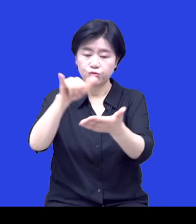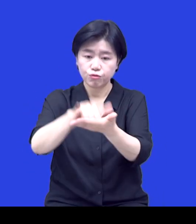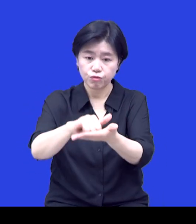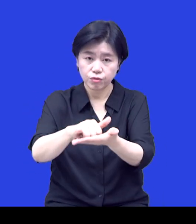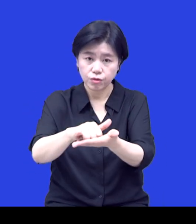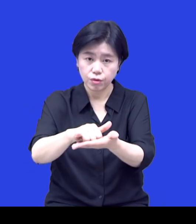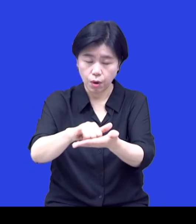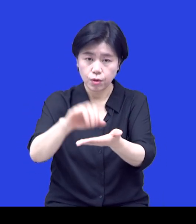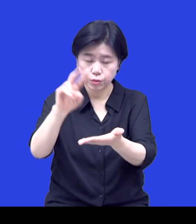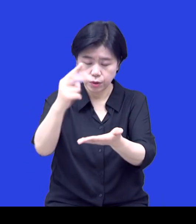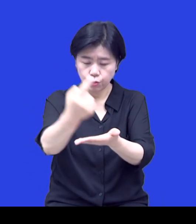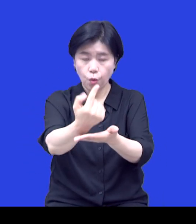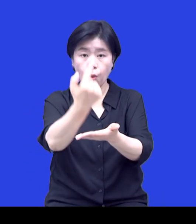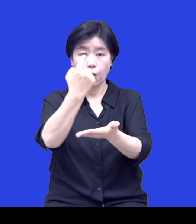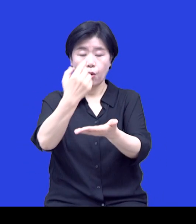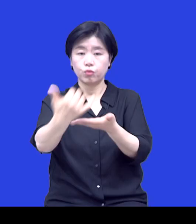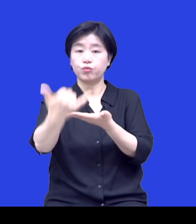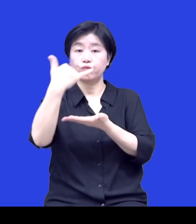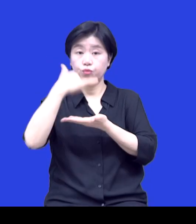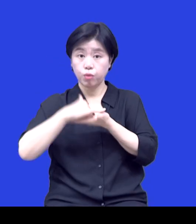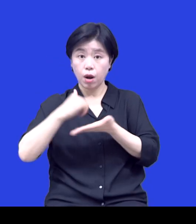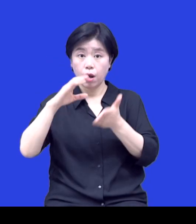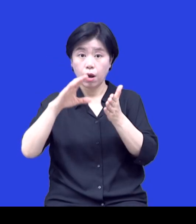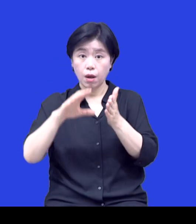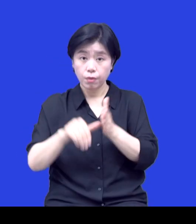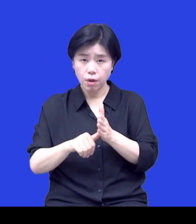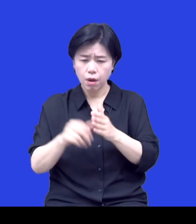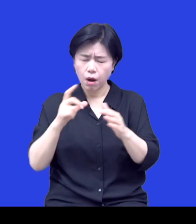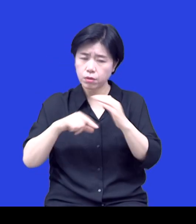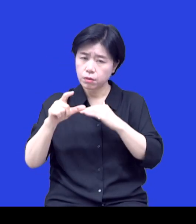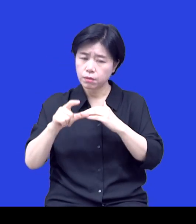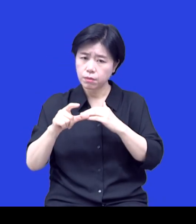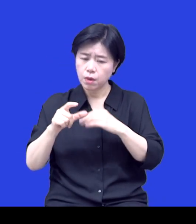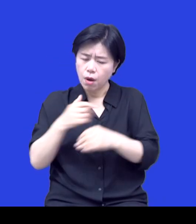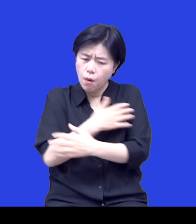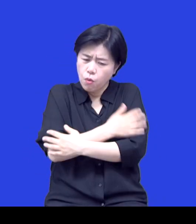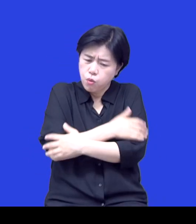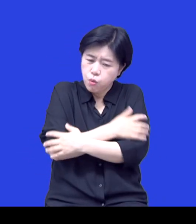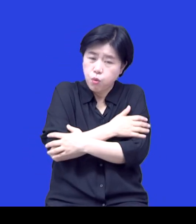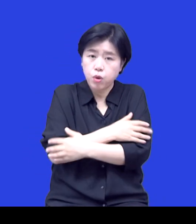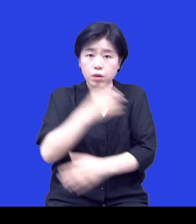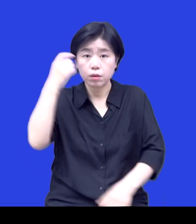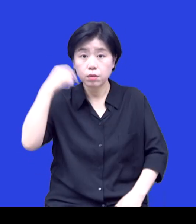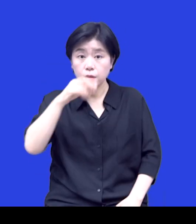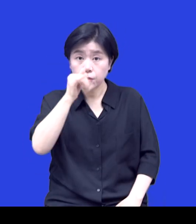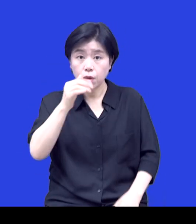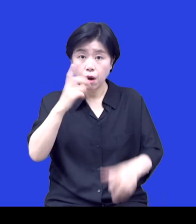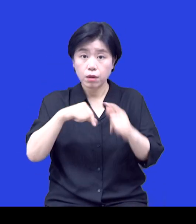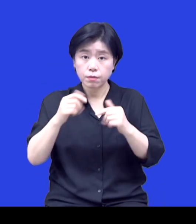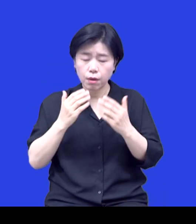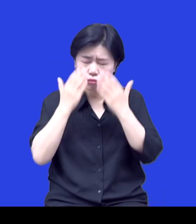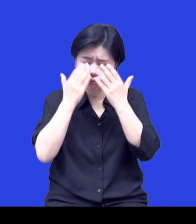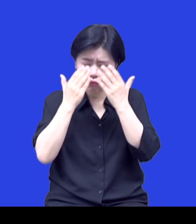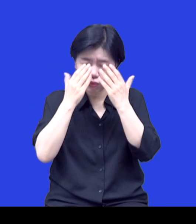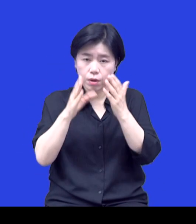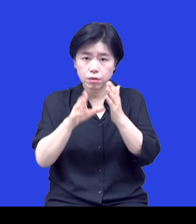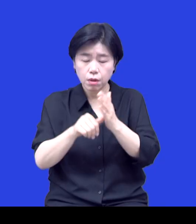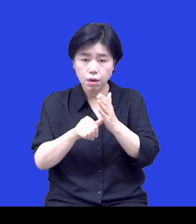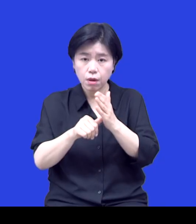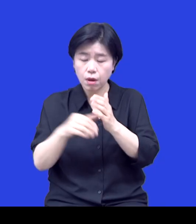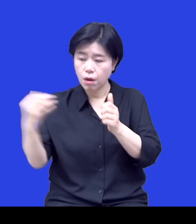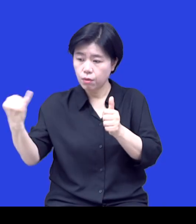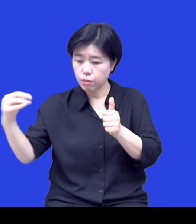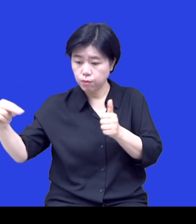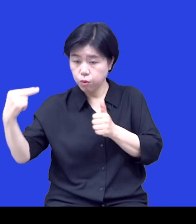딱 일어났는데 세수를 하는데 이상해요. 막 입 쪽으로 물이 흘러요. 또 아내가 얼굴을 딱 보더니 당신 얼굴이 왜 그래?